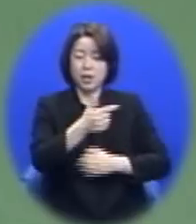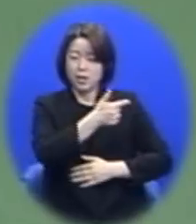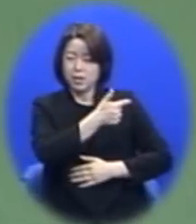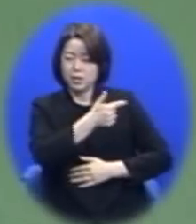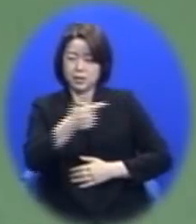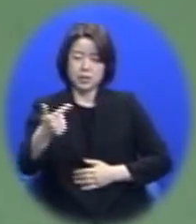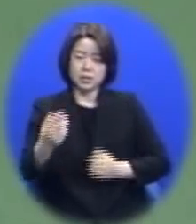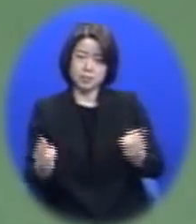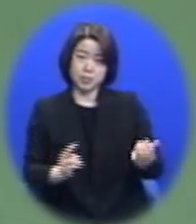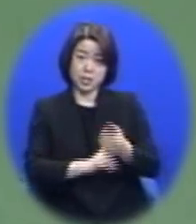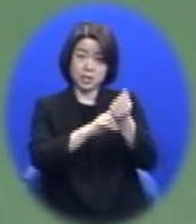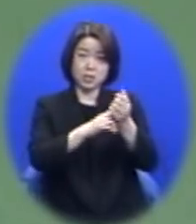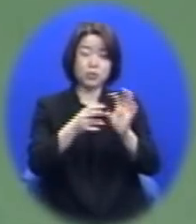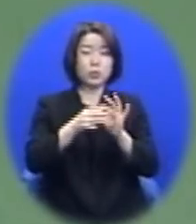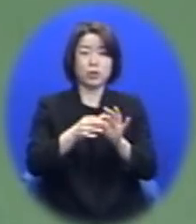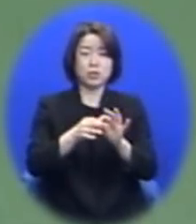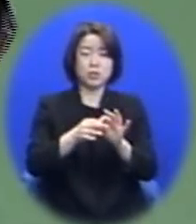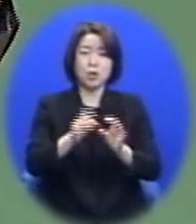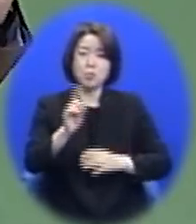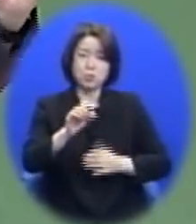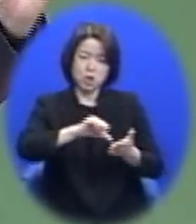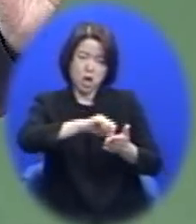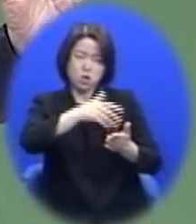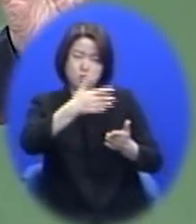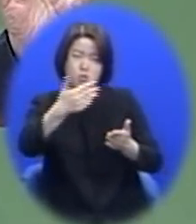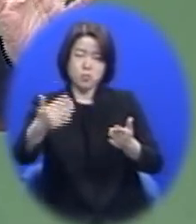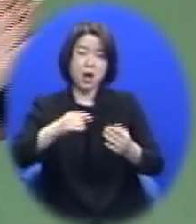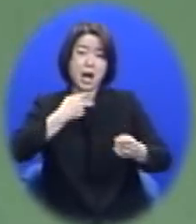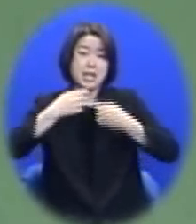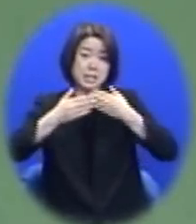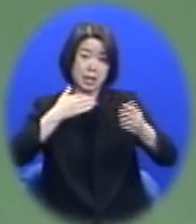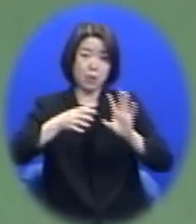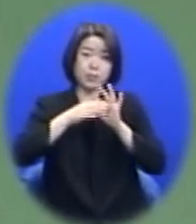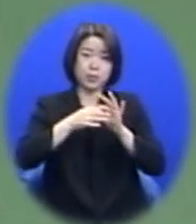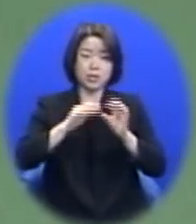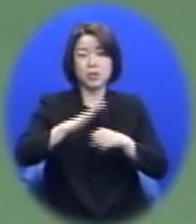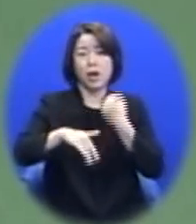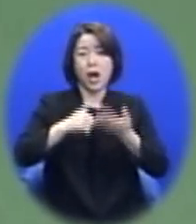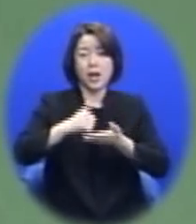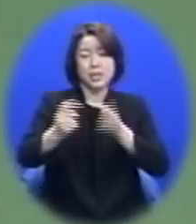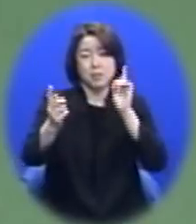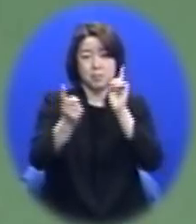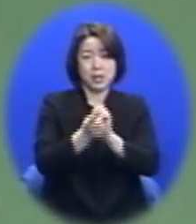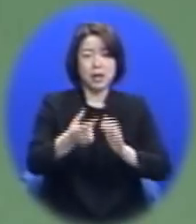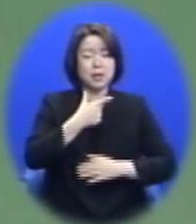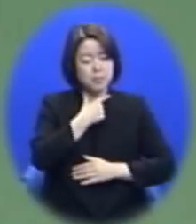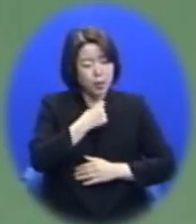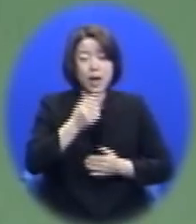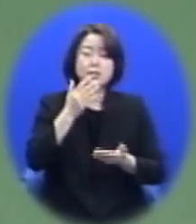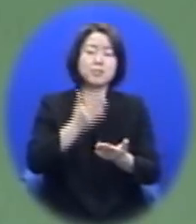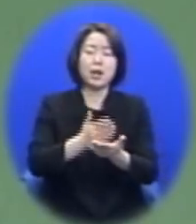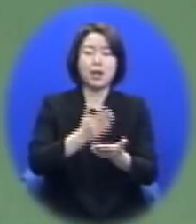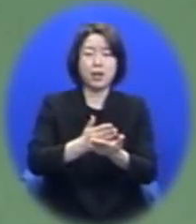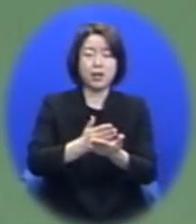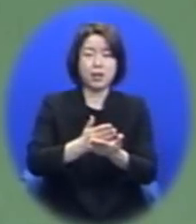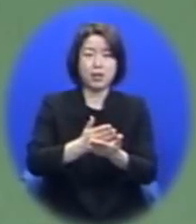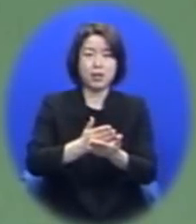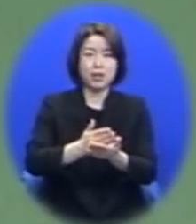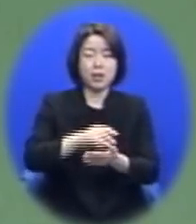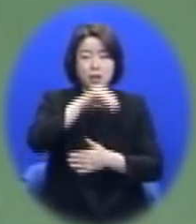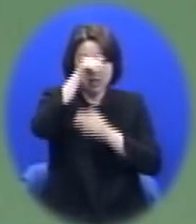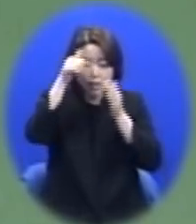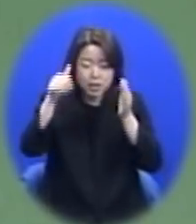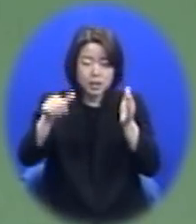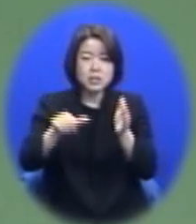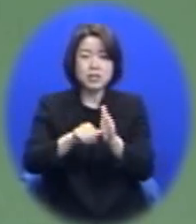통해서, 무슨 유별난 체험을 통해서 하나님을 만나기를 갈망하지 마세요. 일생에